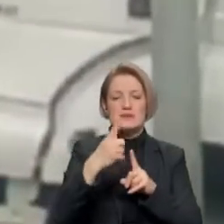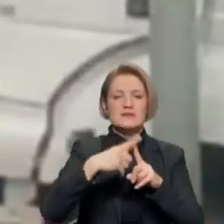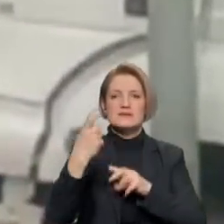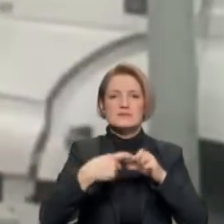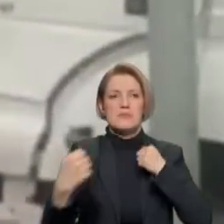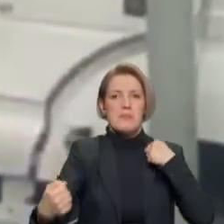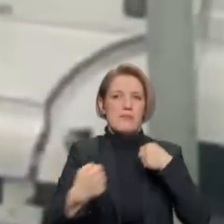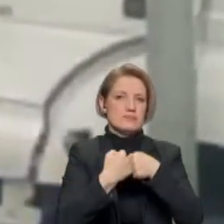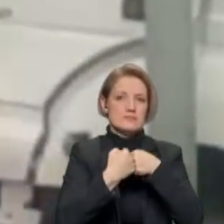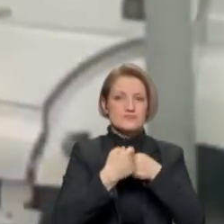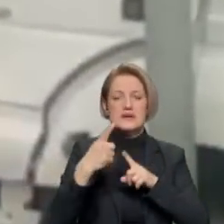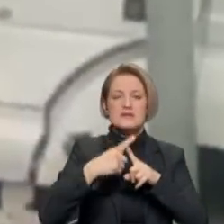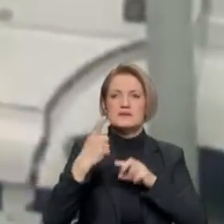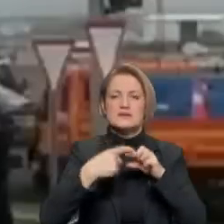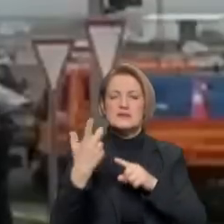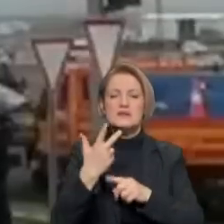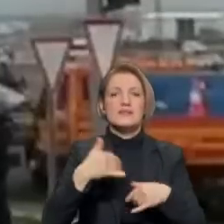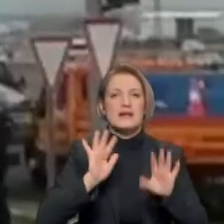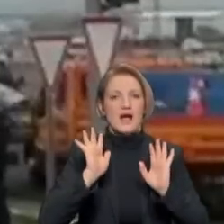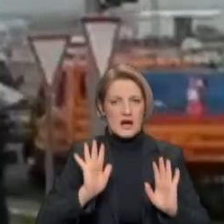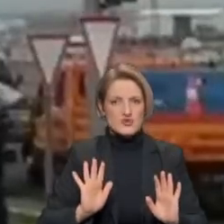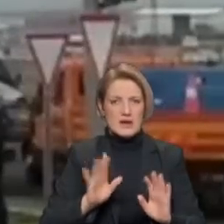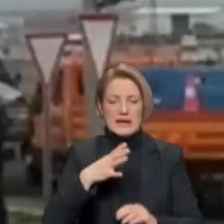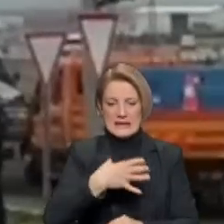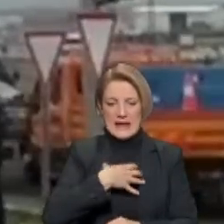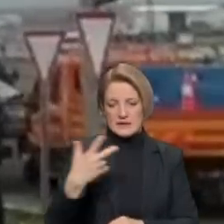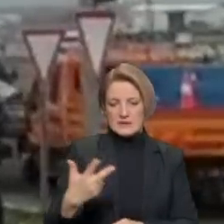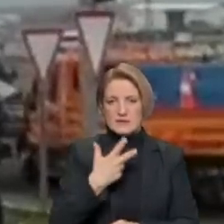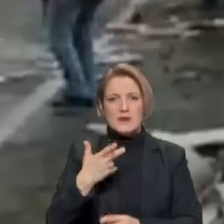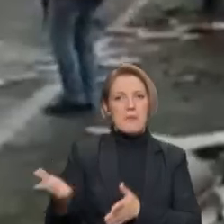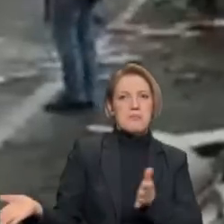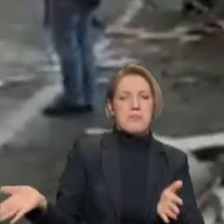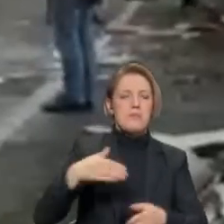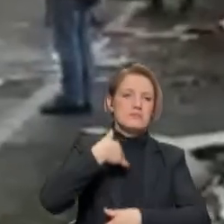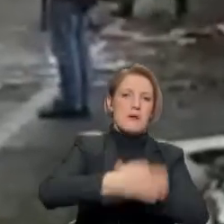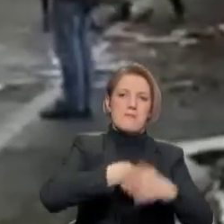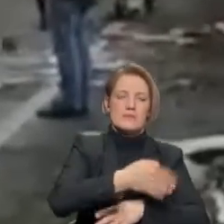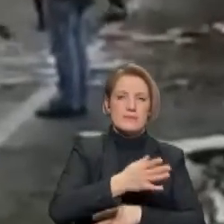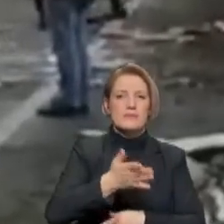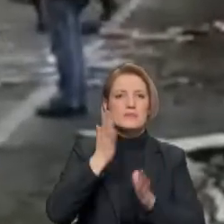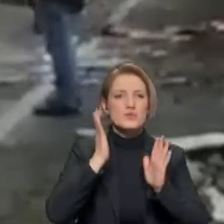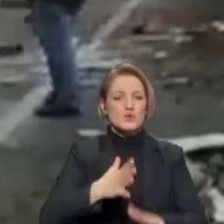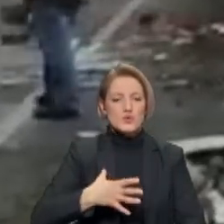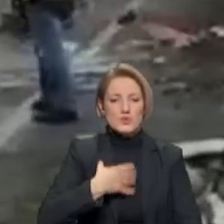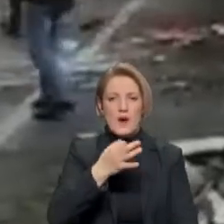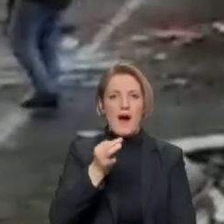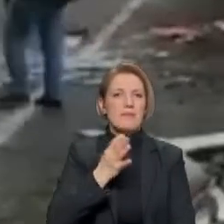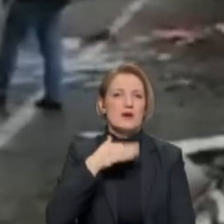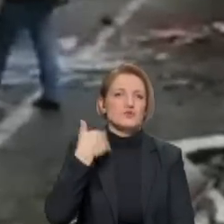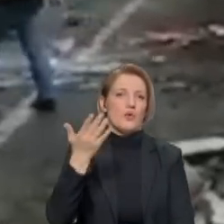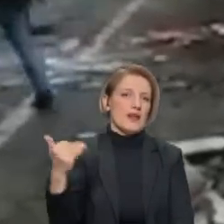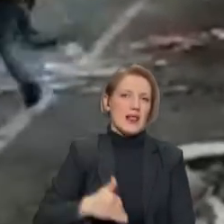tırla çarpıştı. Tır hızlı değildi ancak ambulans kendi hızıyla savruldu, takla attı. Kahreden haber sonra geldi.